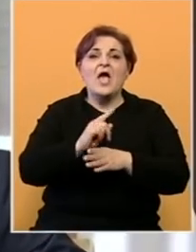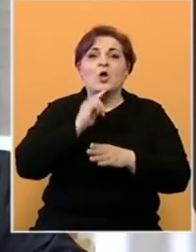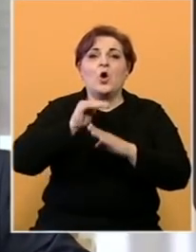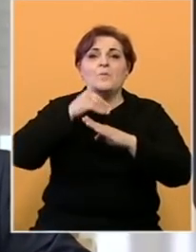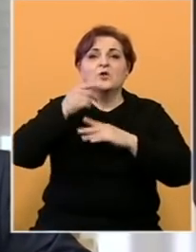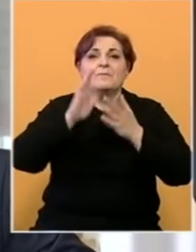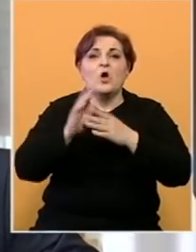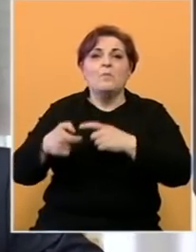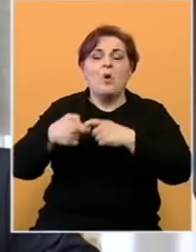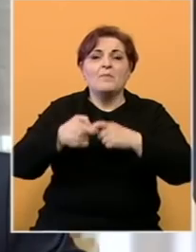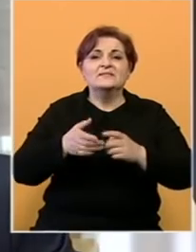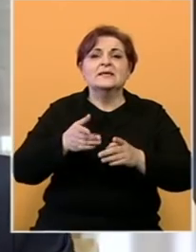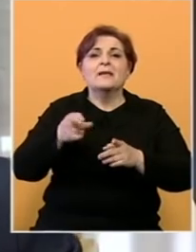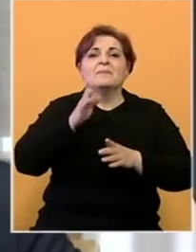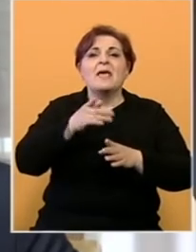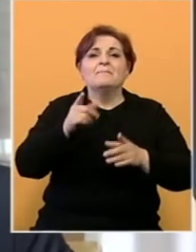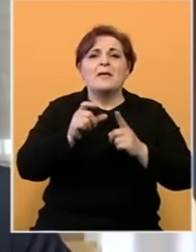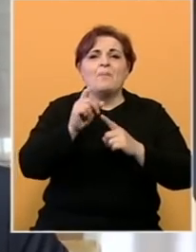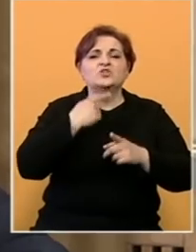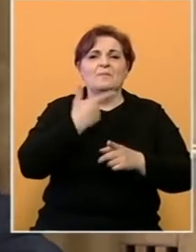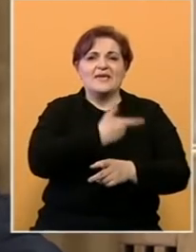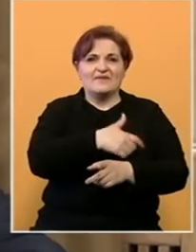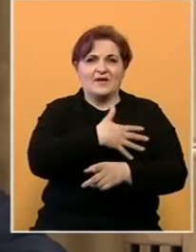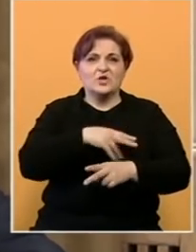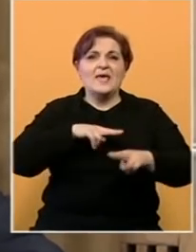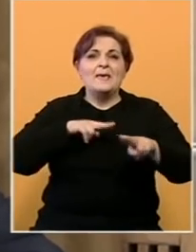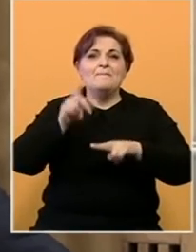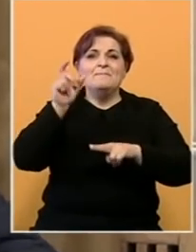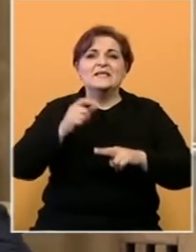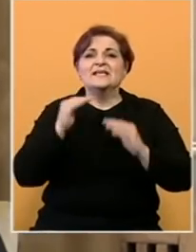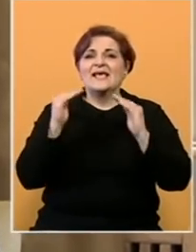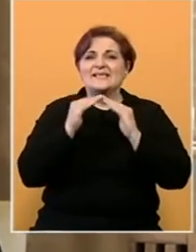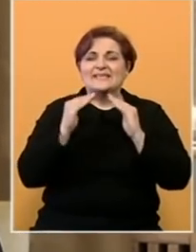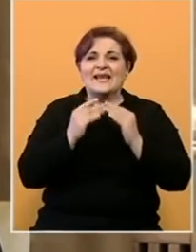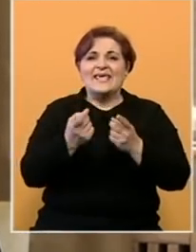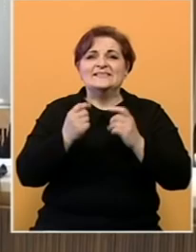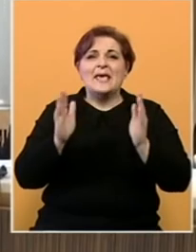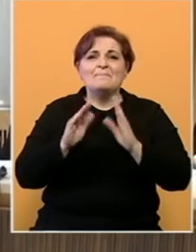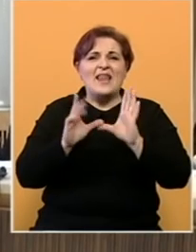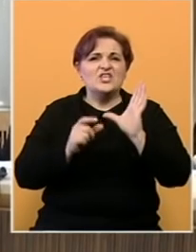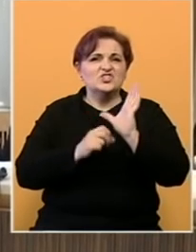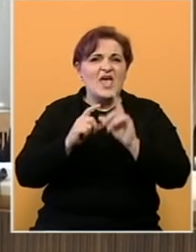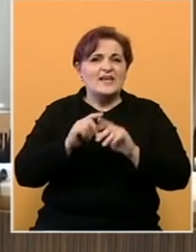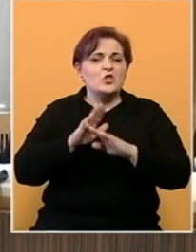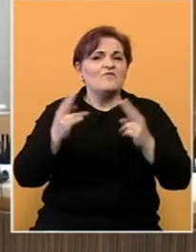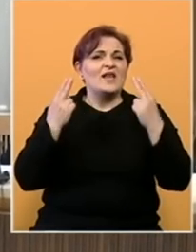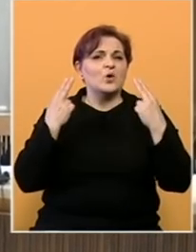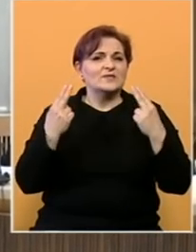potom bio povezan na pravce prema Pločama i Hrvatskoj. Ministri su se saglasili da je inicijativa Mali Schengen